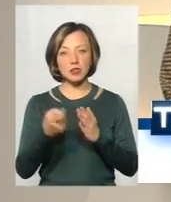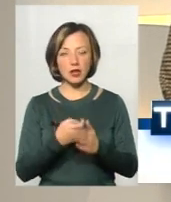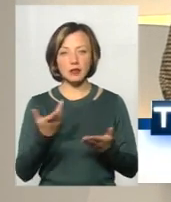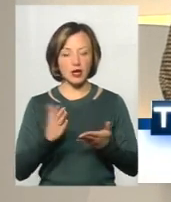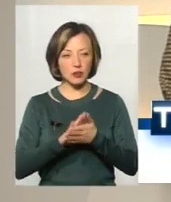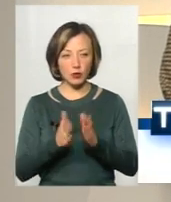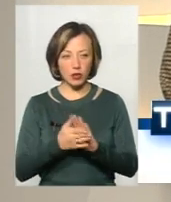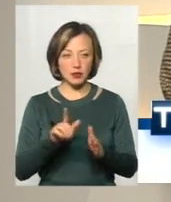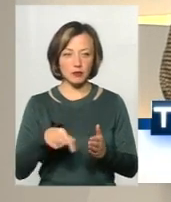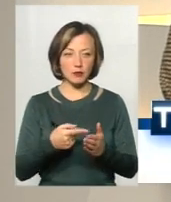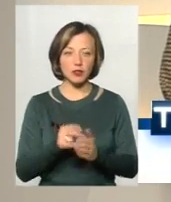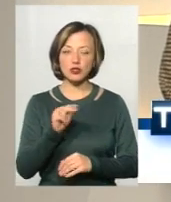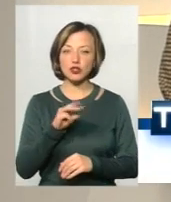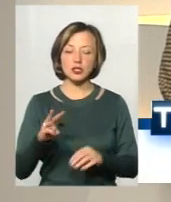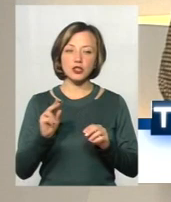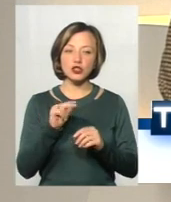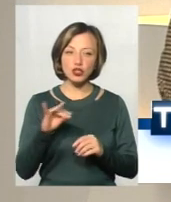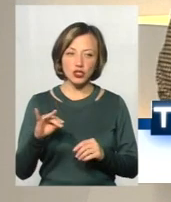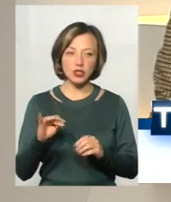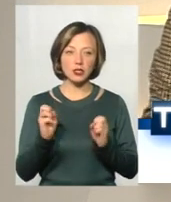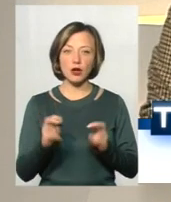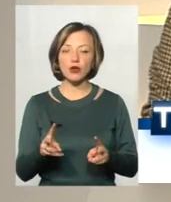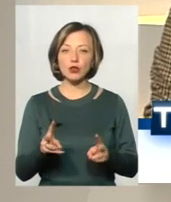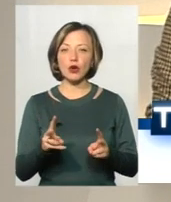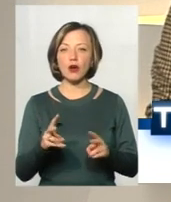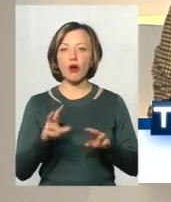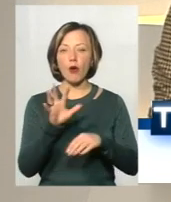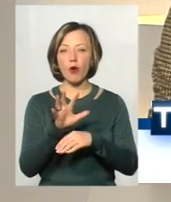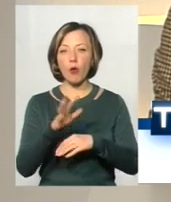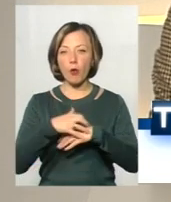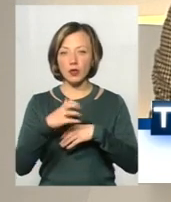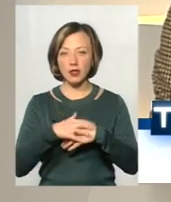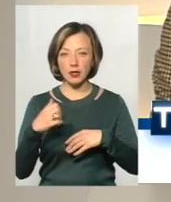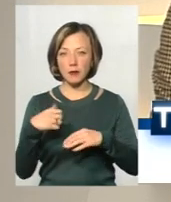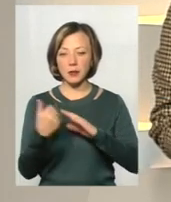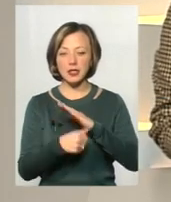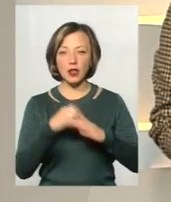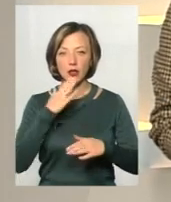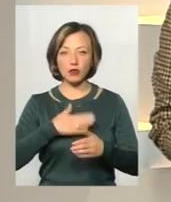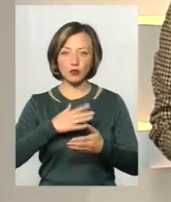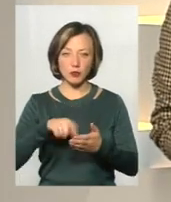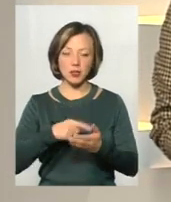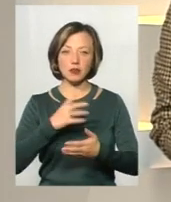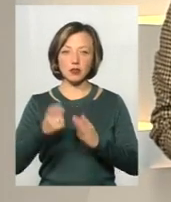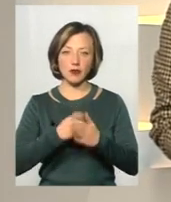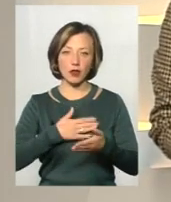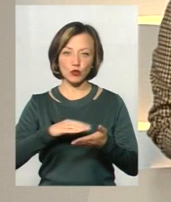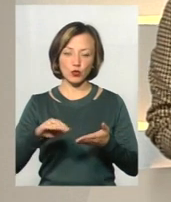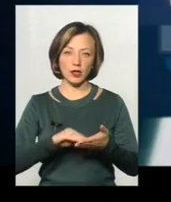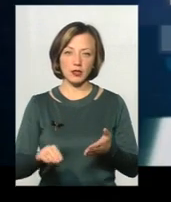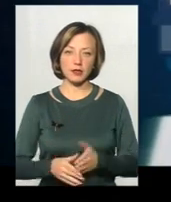ситуація в місті і чи загрожують коти без хатки нашому місту, дізнавались наші журналісти. Давайте переглянемося у